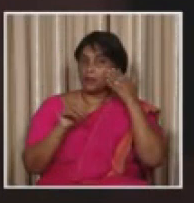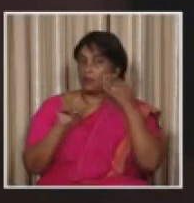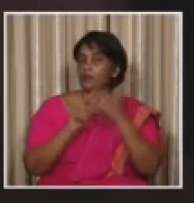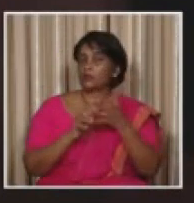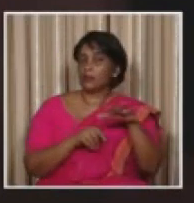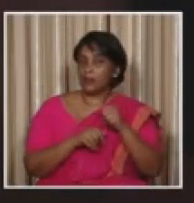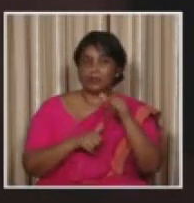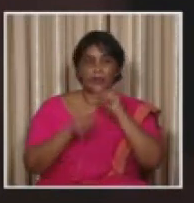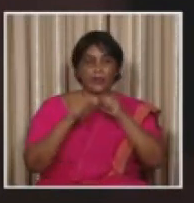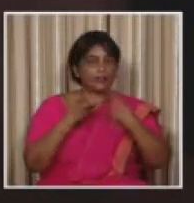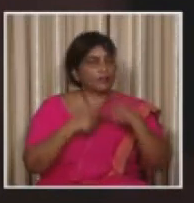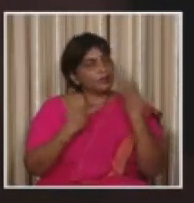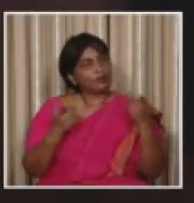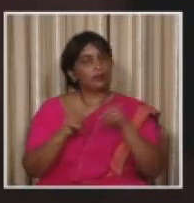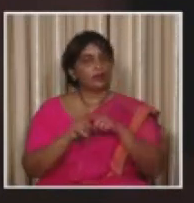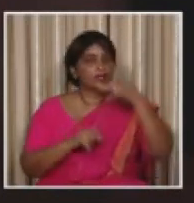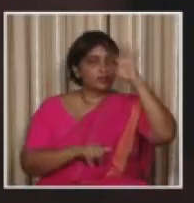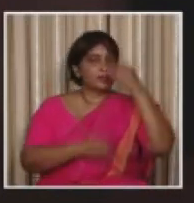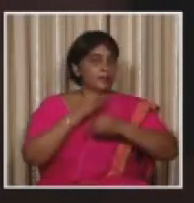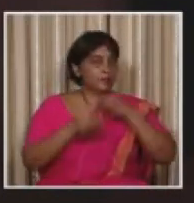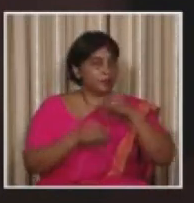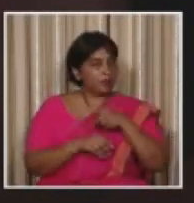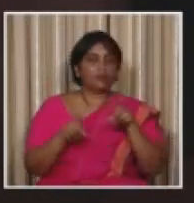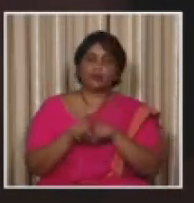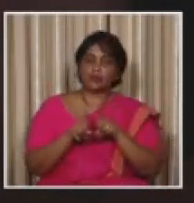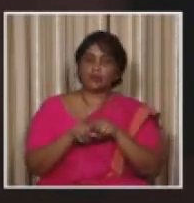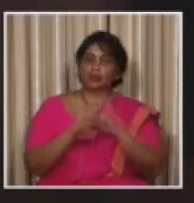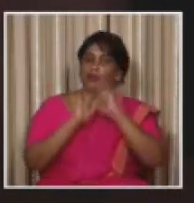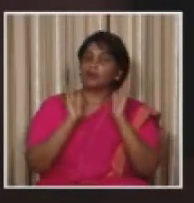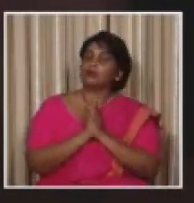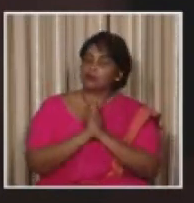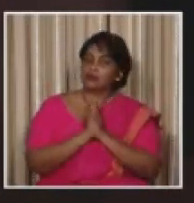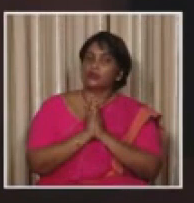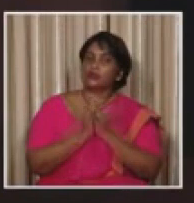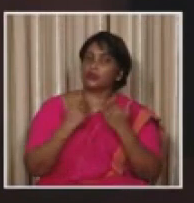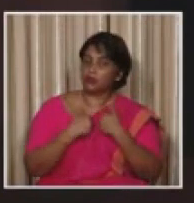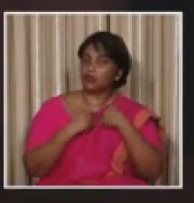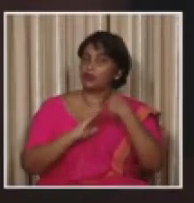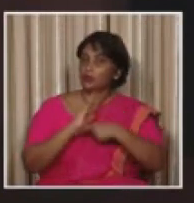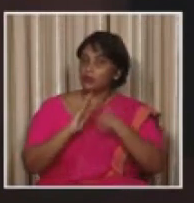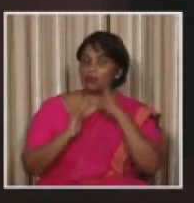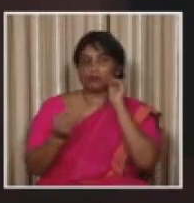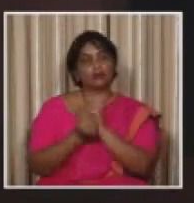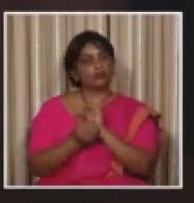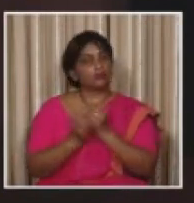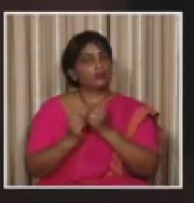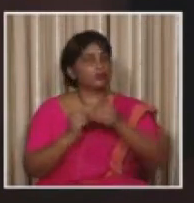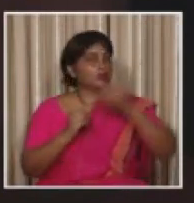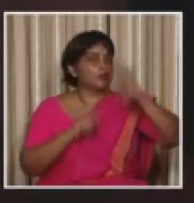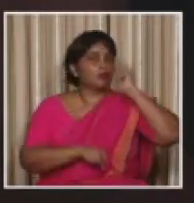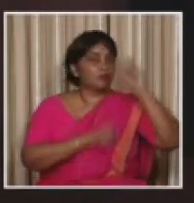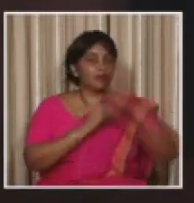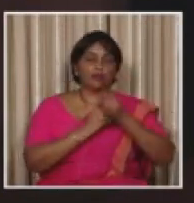ගන්න ඖෂධ පැලෑටි වේවා, ඖෂධ නිෂ්පාදන වේවා, ඒ වගේ සංයුතියන් වේවා අපි අපේ රටට ආරක්ෂා කරගෙන ඊළඟ